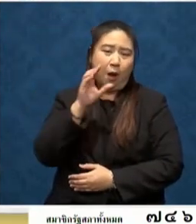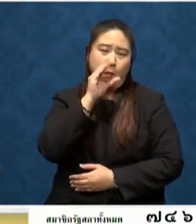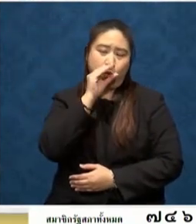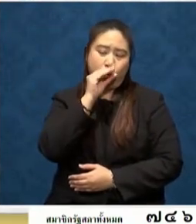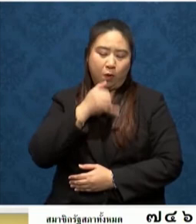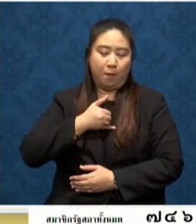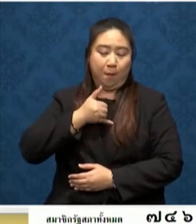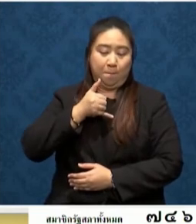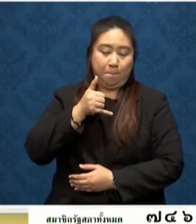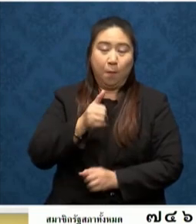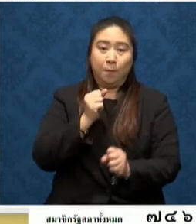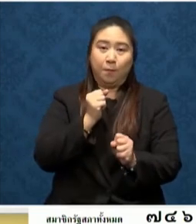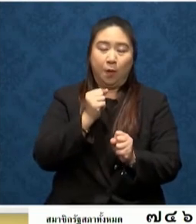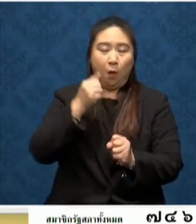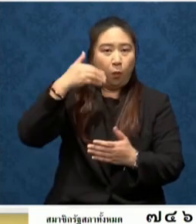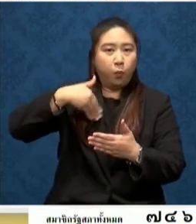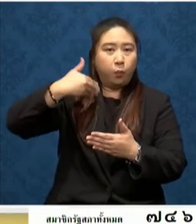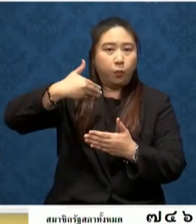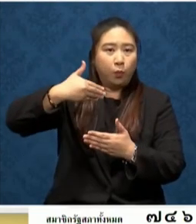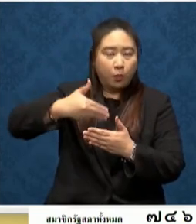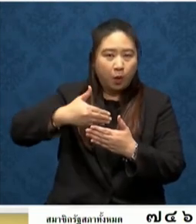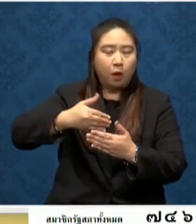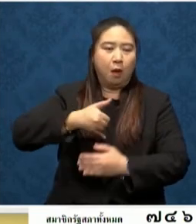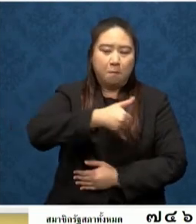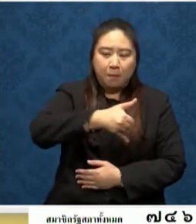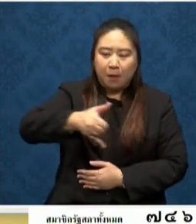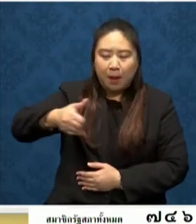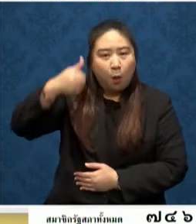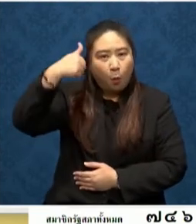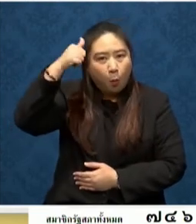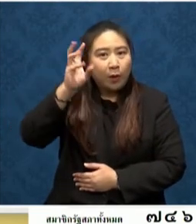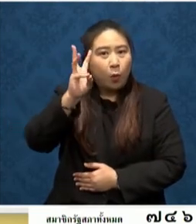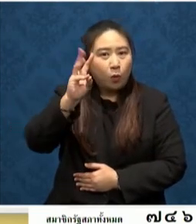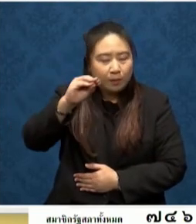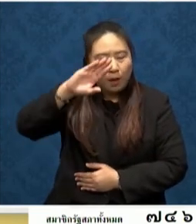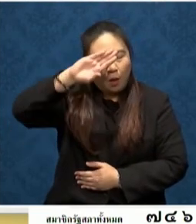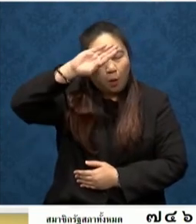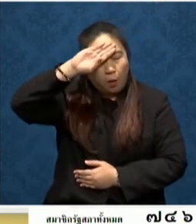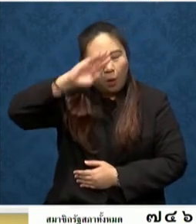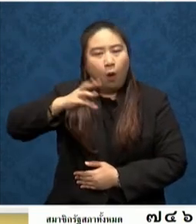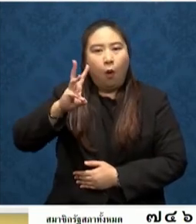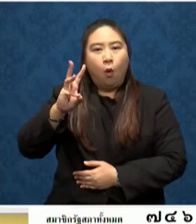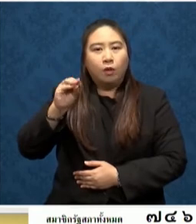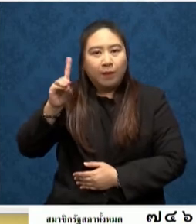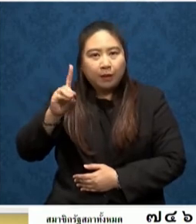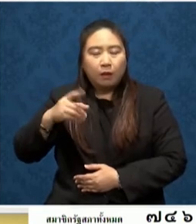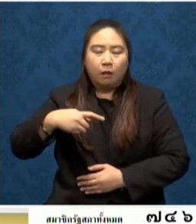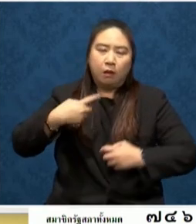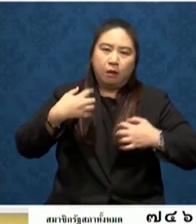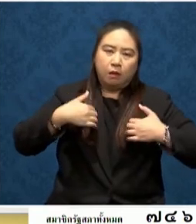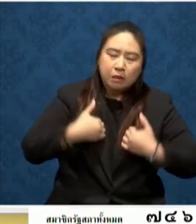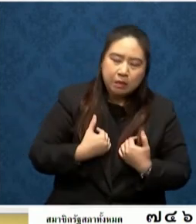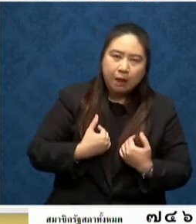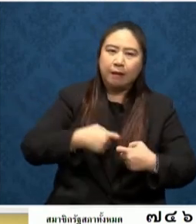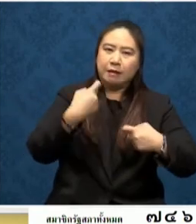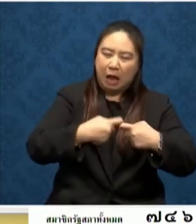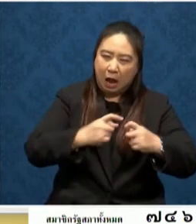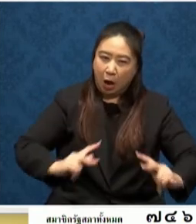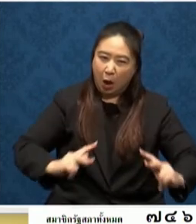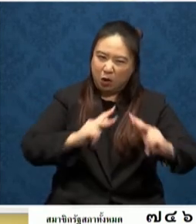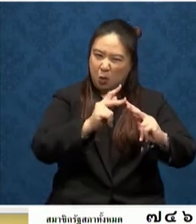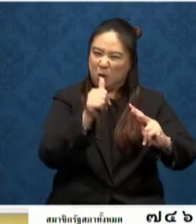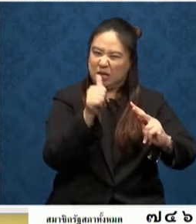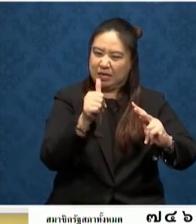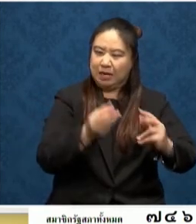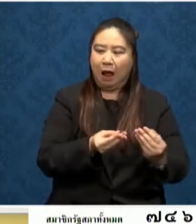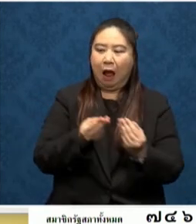ทางมาเนี่ย 60 วัน ไข่ขึ้นมา 11 วันแล้วเหนื่อย่าขนาดนี้ ผมไม่เอากระสวงด ๆ ไปให้พวกแม่ง